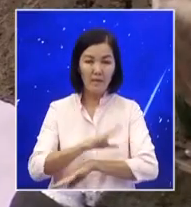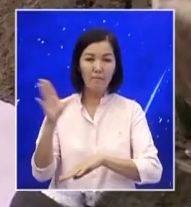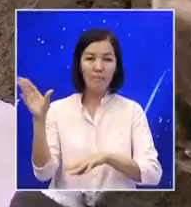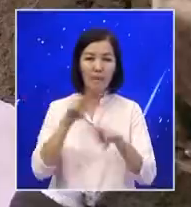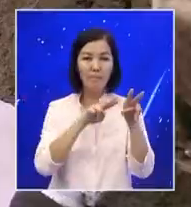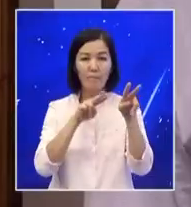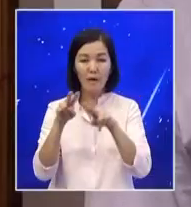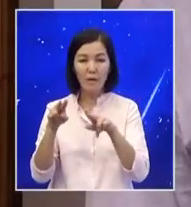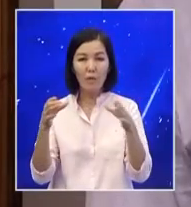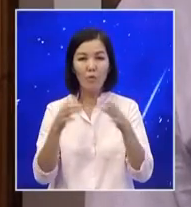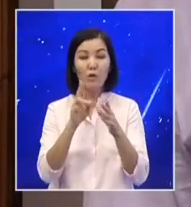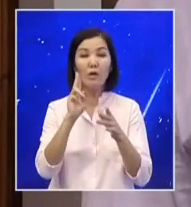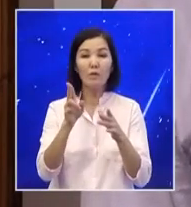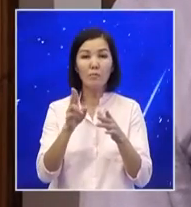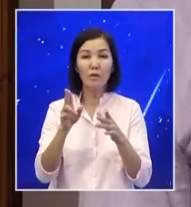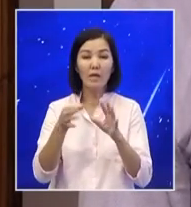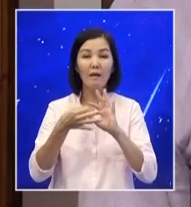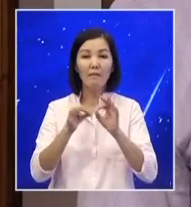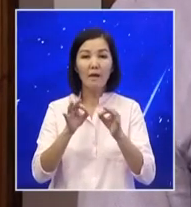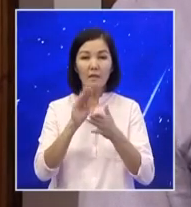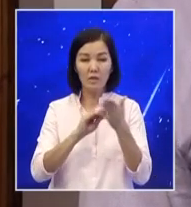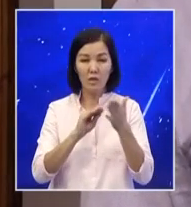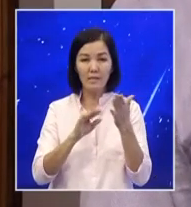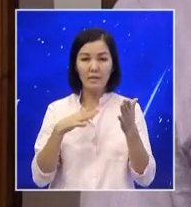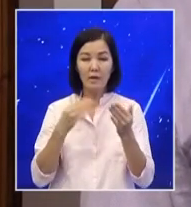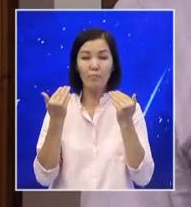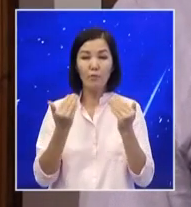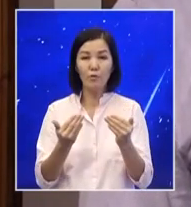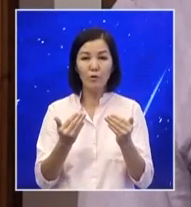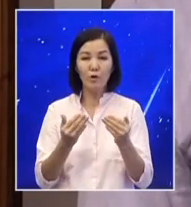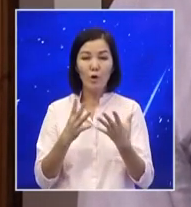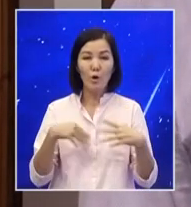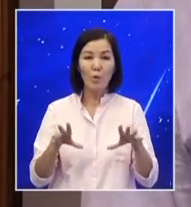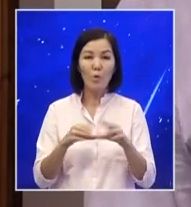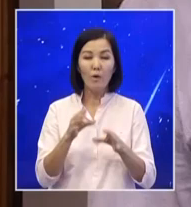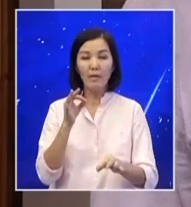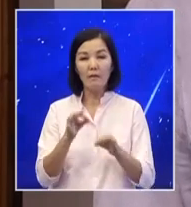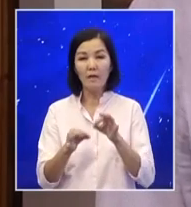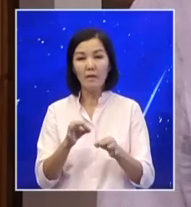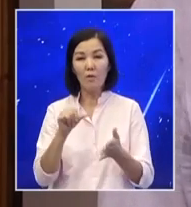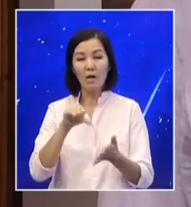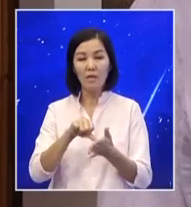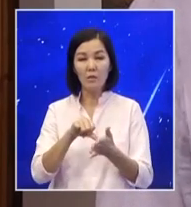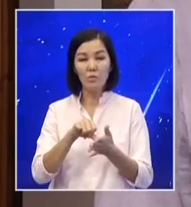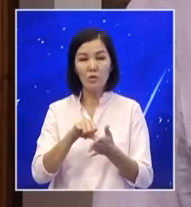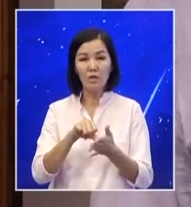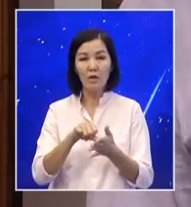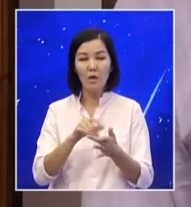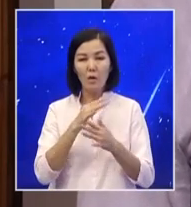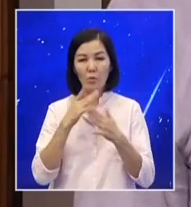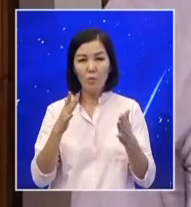кім болады, сол жөнінде нақты айтылған. Бүгінгі қоғамдық талдауға қатысушылардың